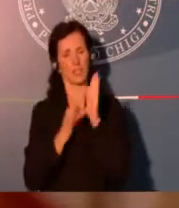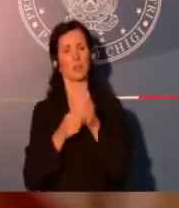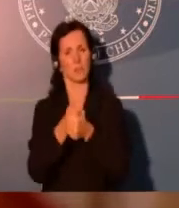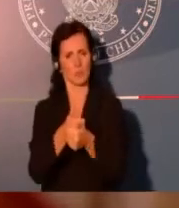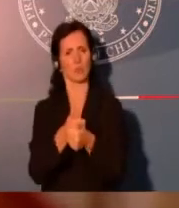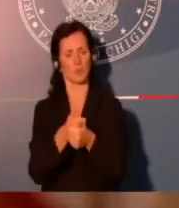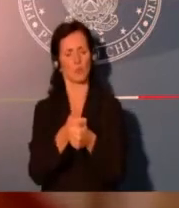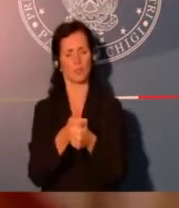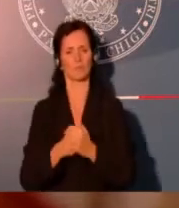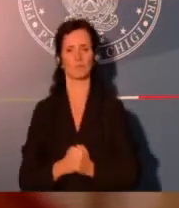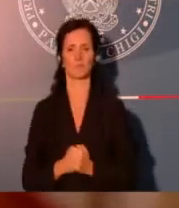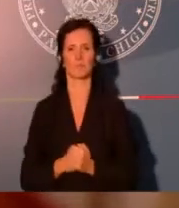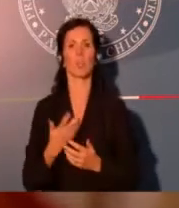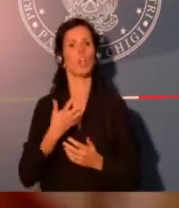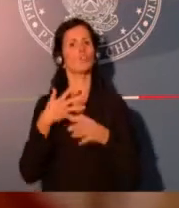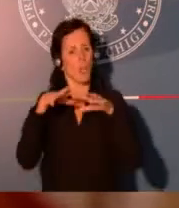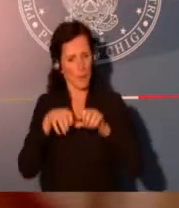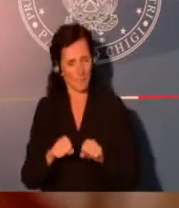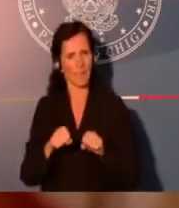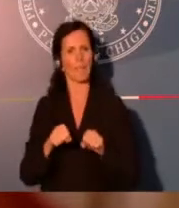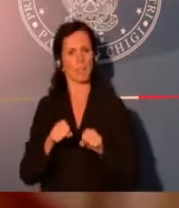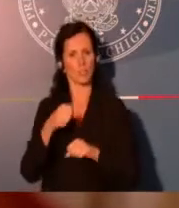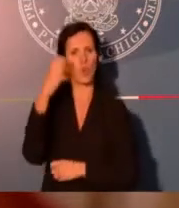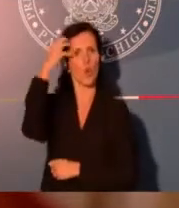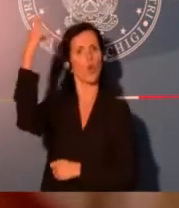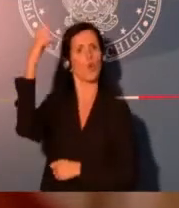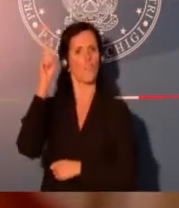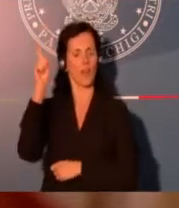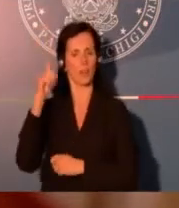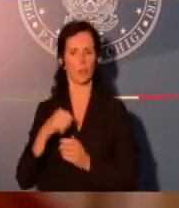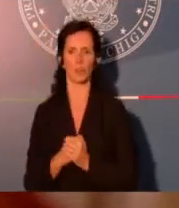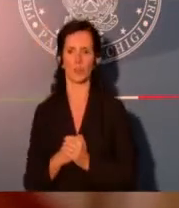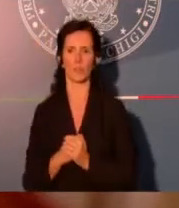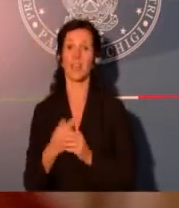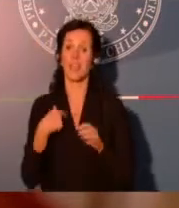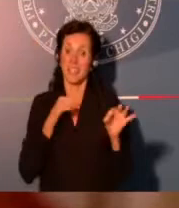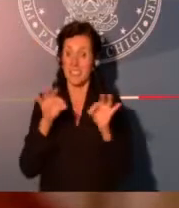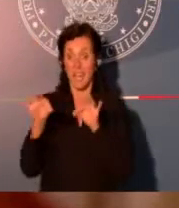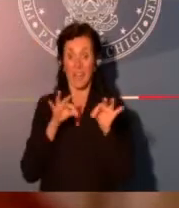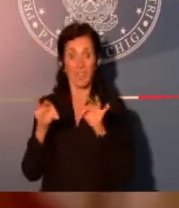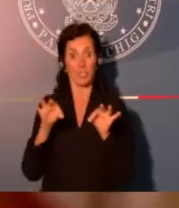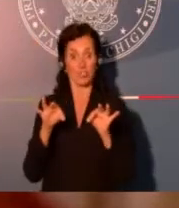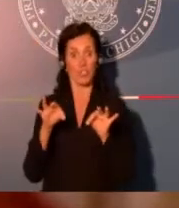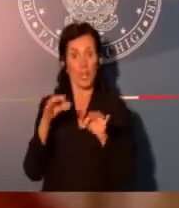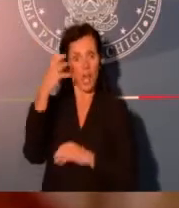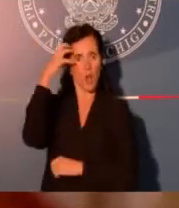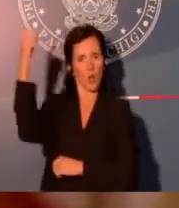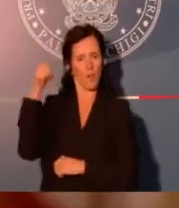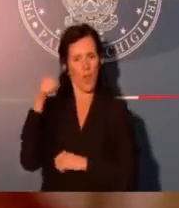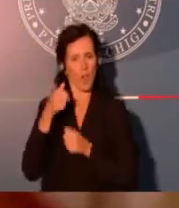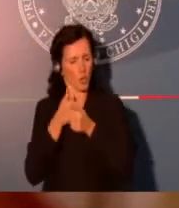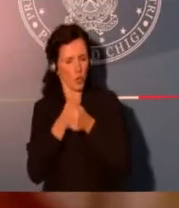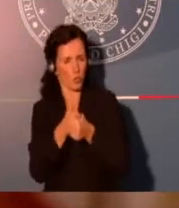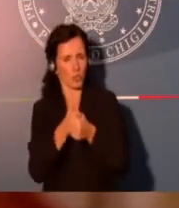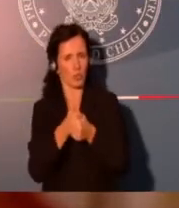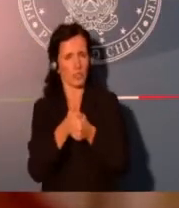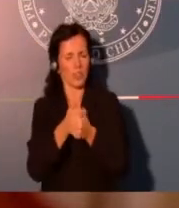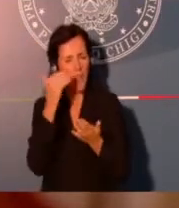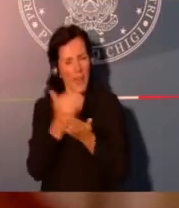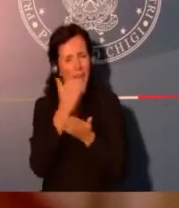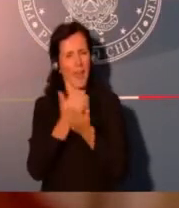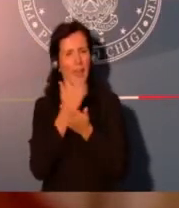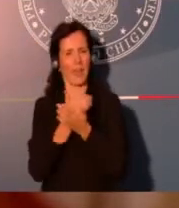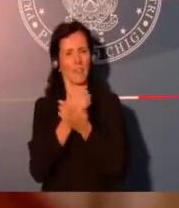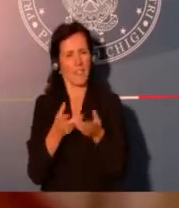C'è l'impegno del governo a ristorarli. La strategia che stiamo perseguendo per contrastare questa nuova ondata